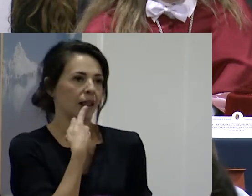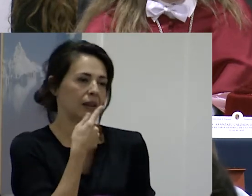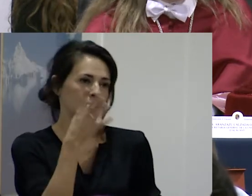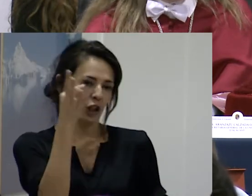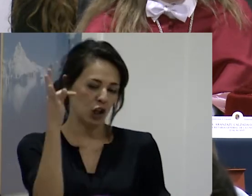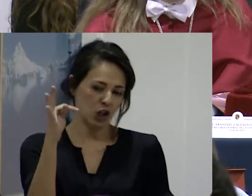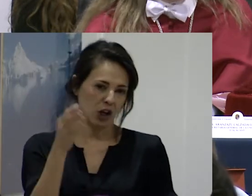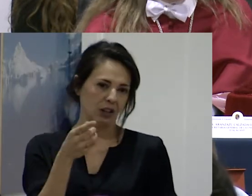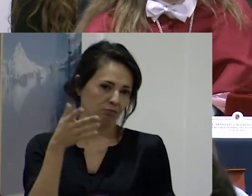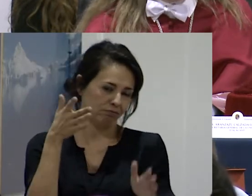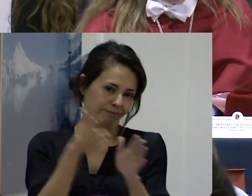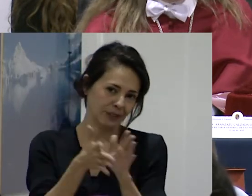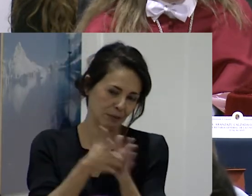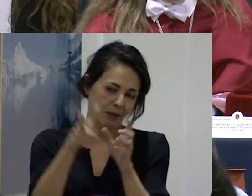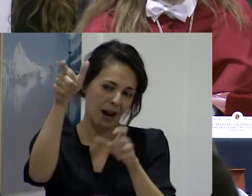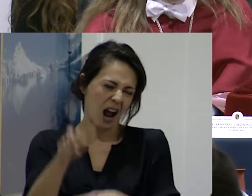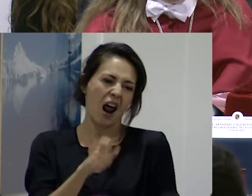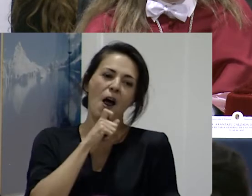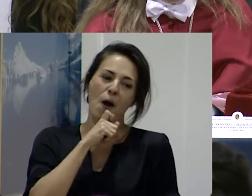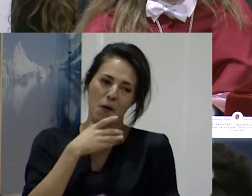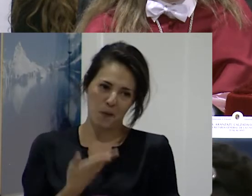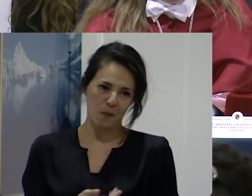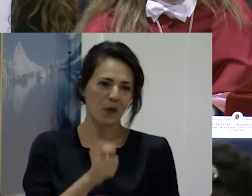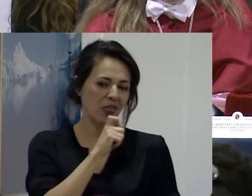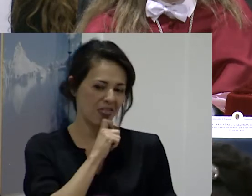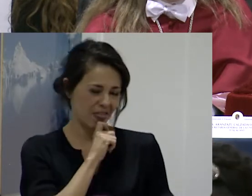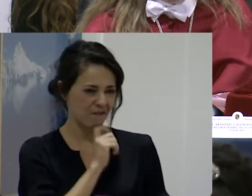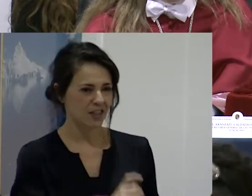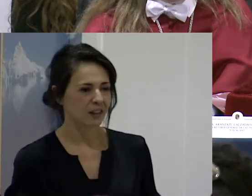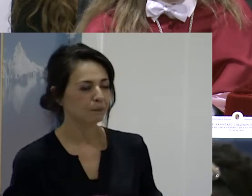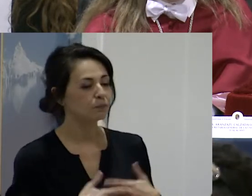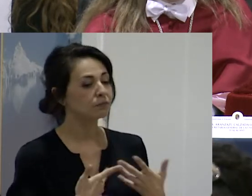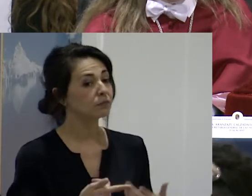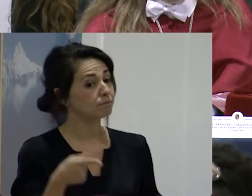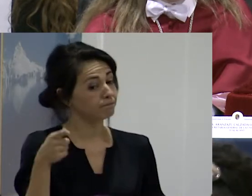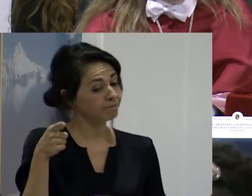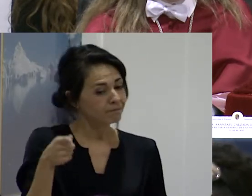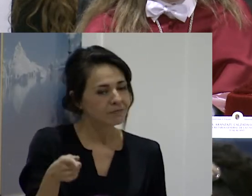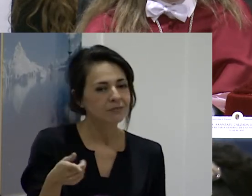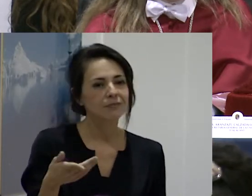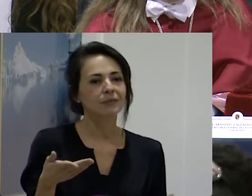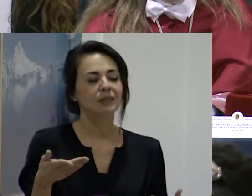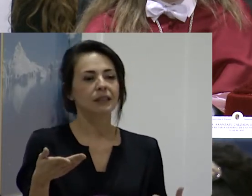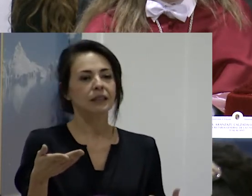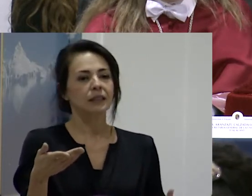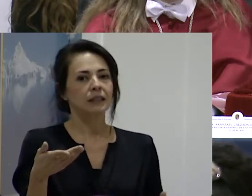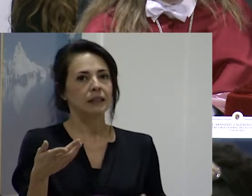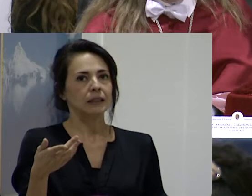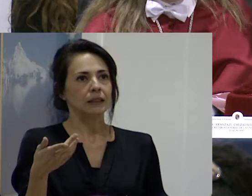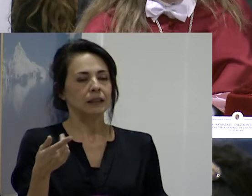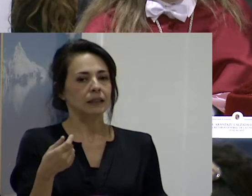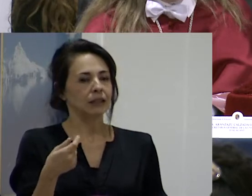parlar d'aquesta persona que aglutina i concentra tant de saber que, evidentment, per a ell era necessari